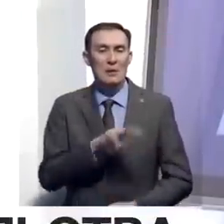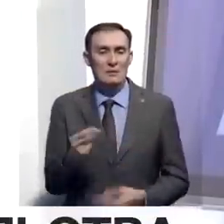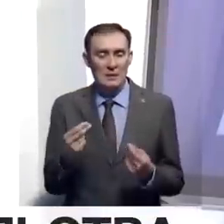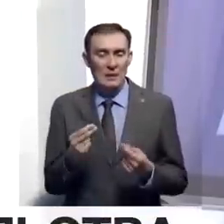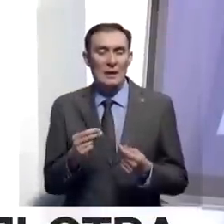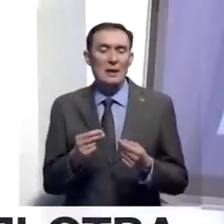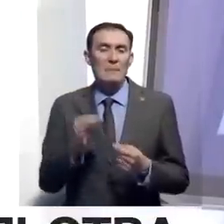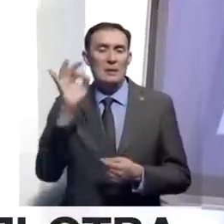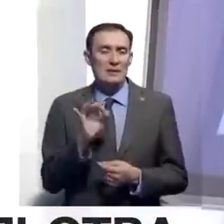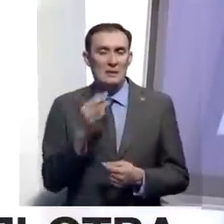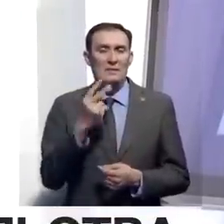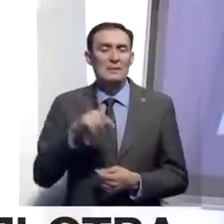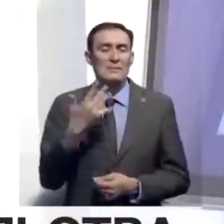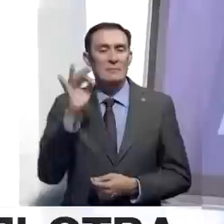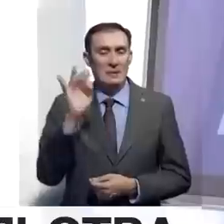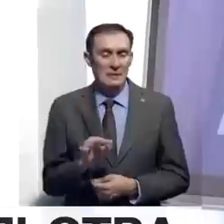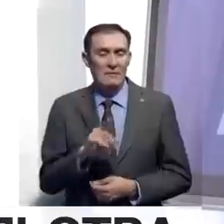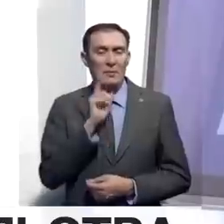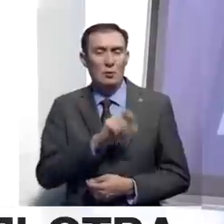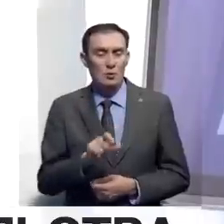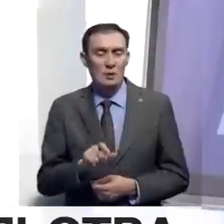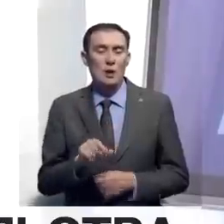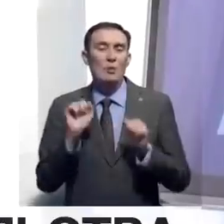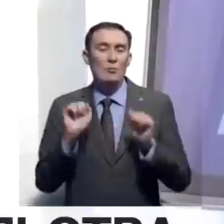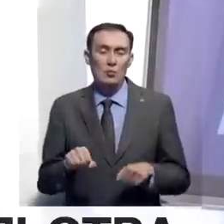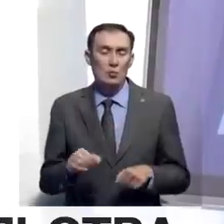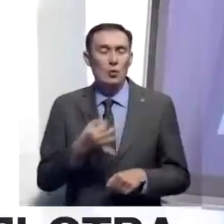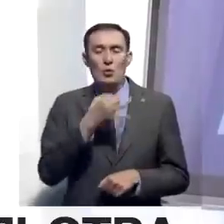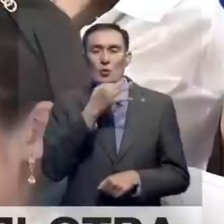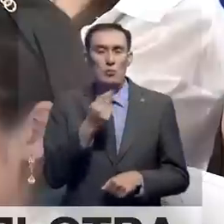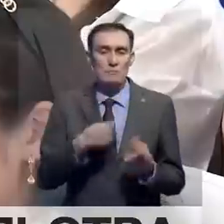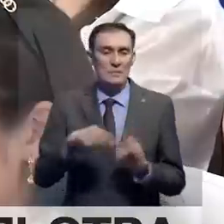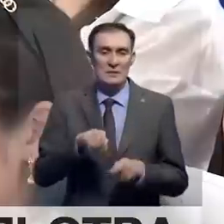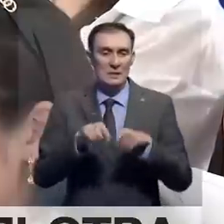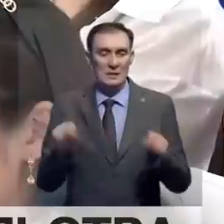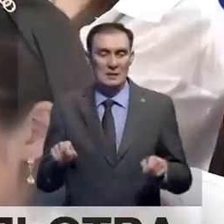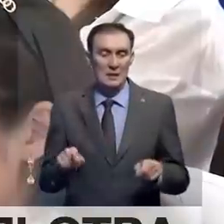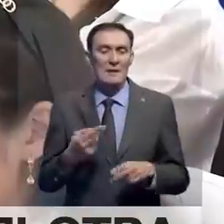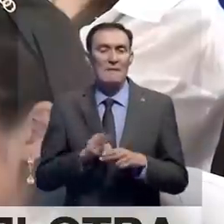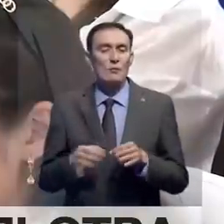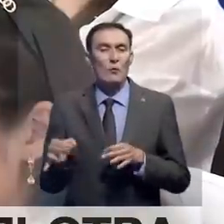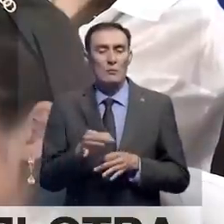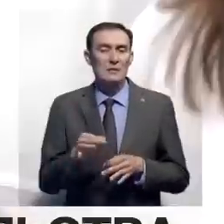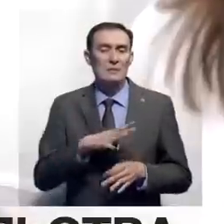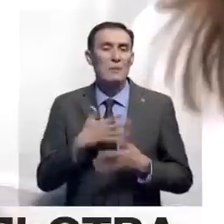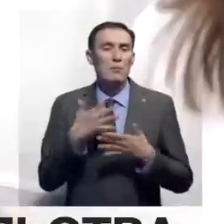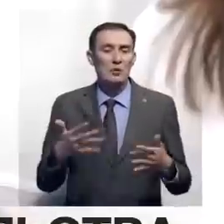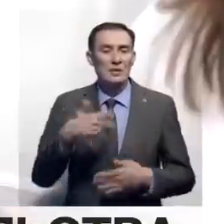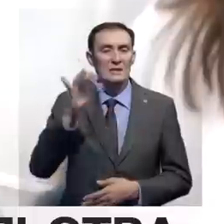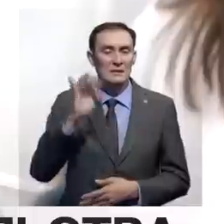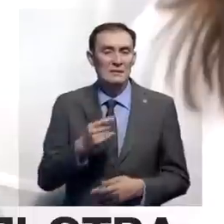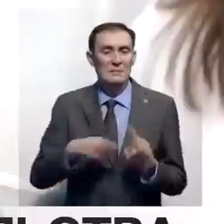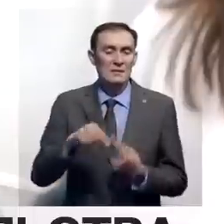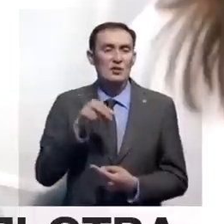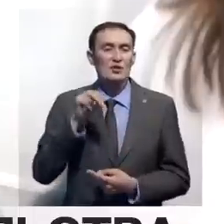годовая процентная ставка 2,5% молодые люди вольные заниматься любым видом бизнеса в этом году по области бизнесменов стало больше на 30